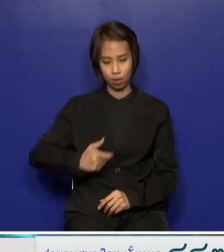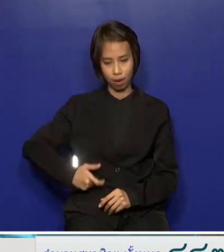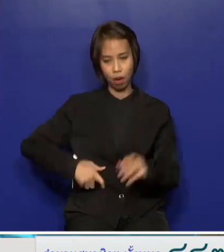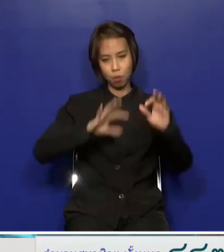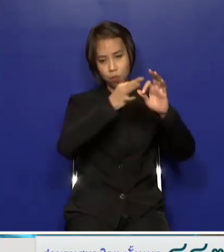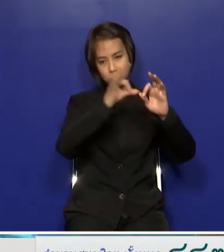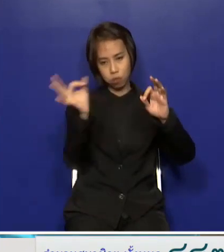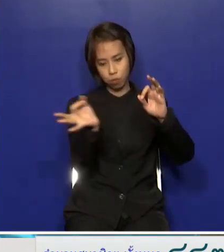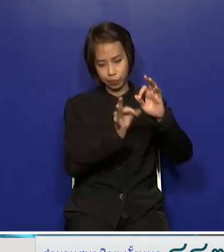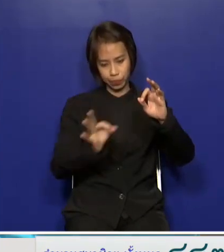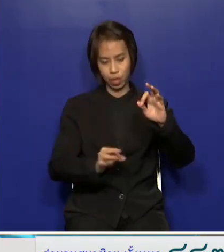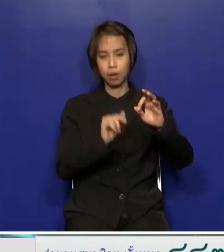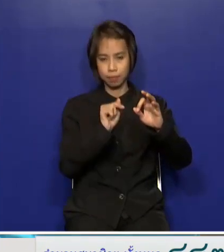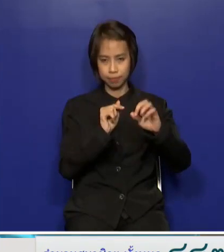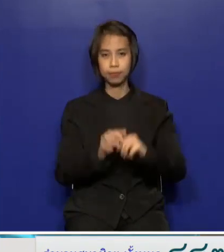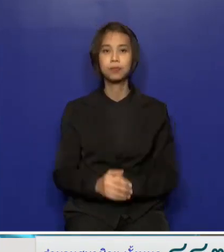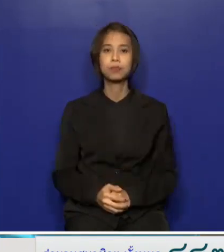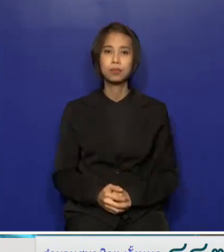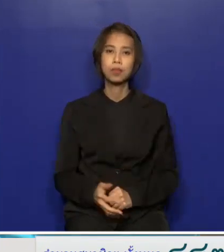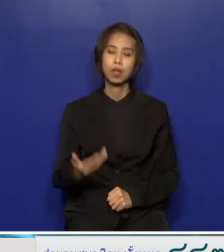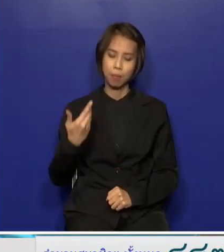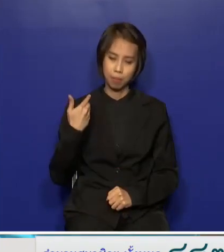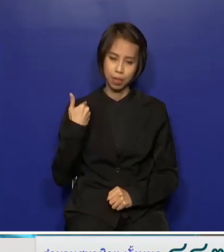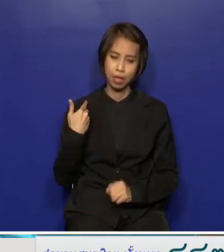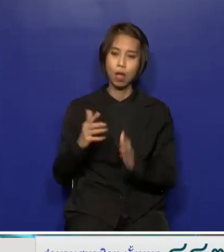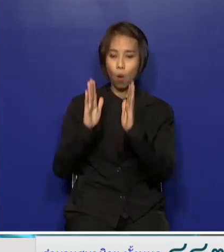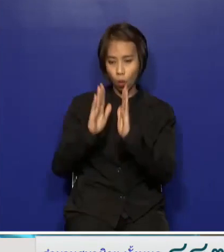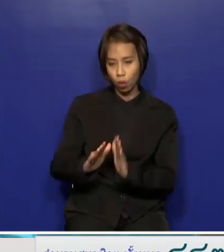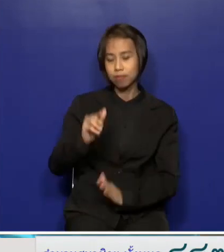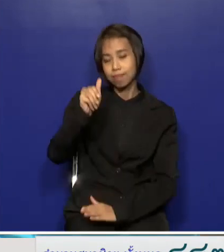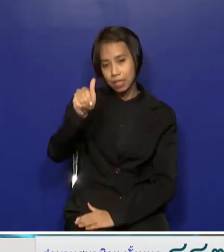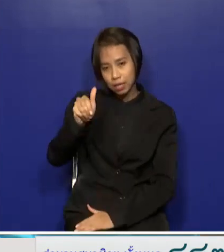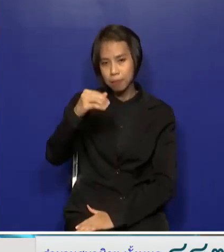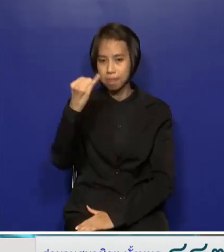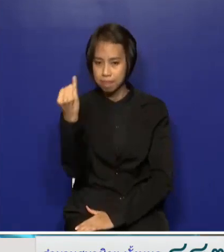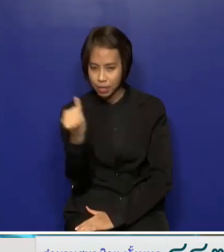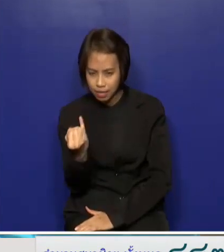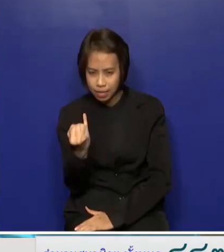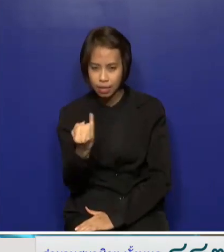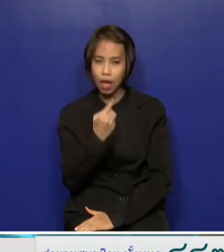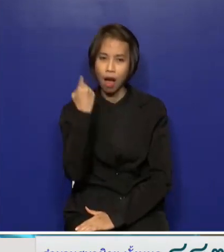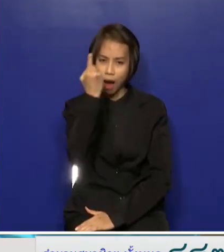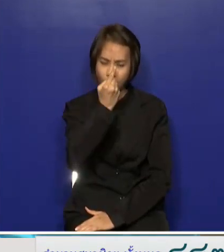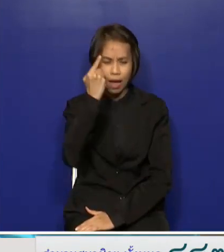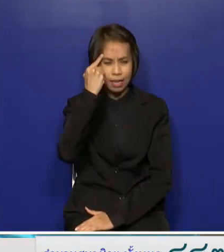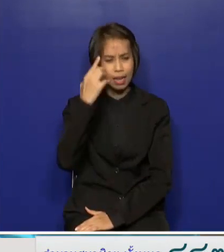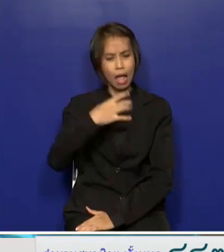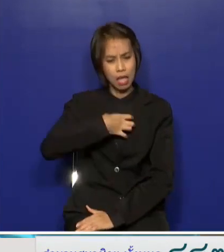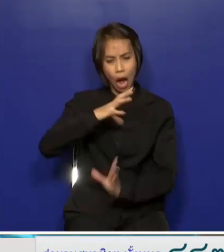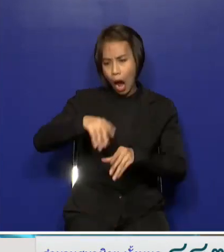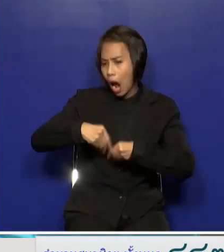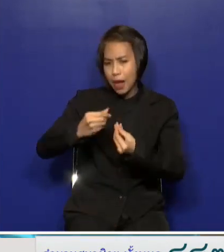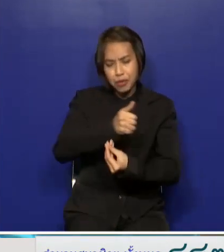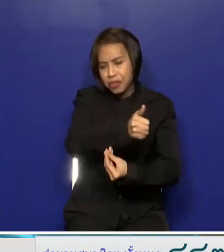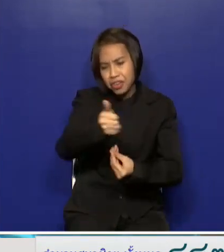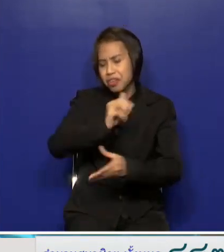ในบานเมือง เรานี้นะครับมทงคนดีและคนไม่ดีไม่มใครจะทำให้ทกคนเป็คนดีได้ทั้งหม